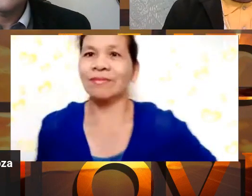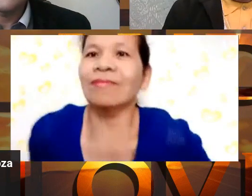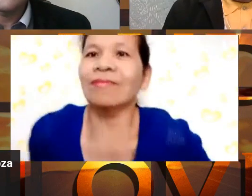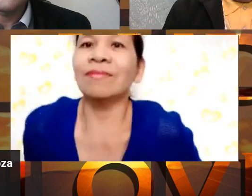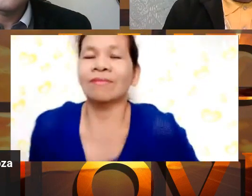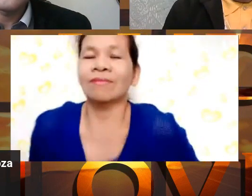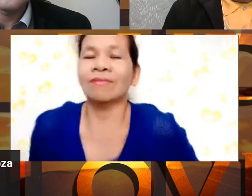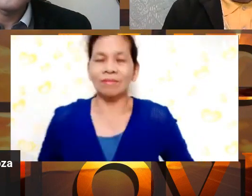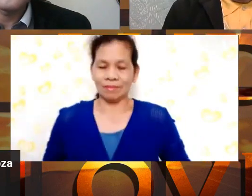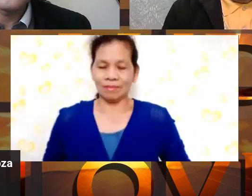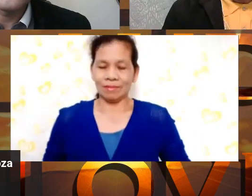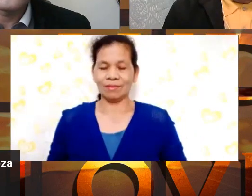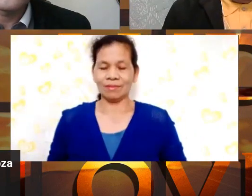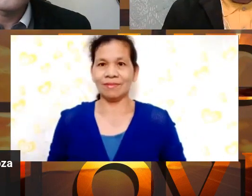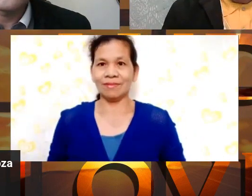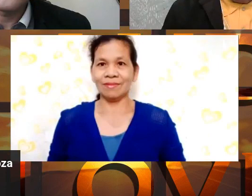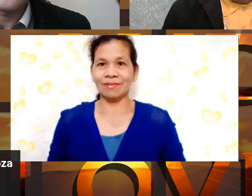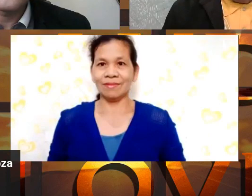tansubaybay.